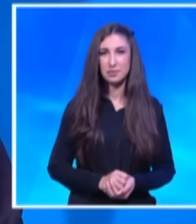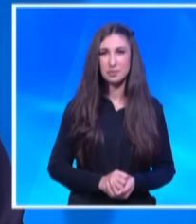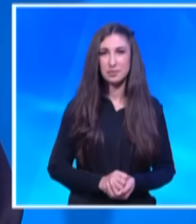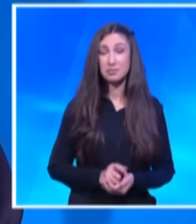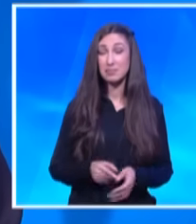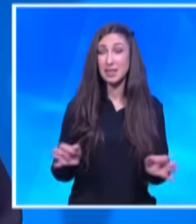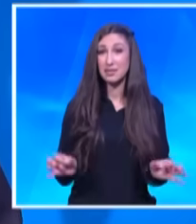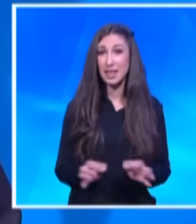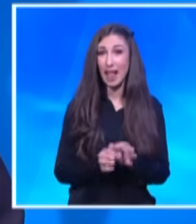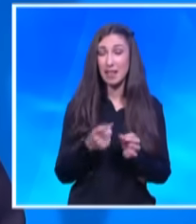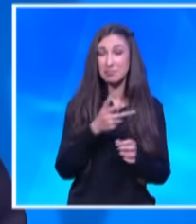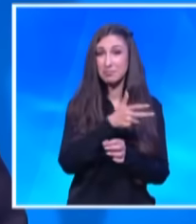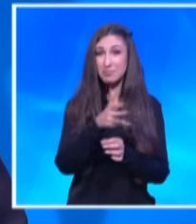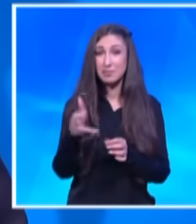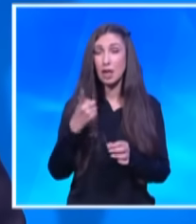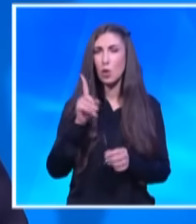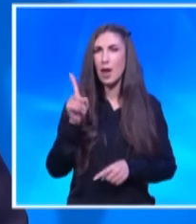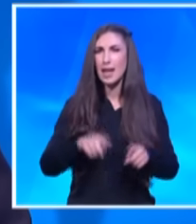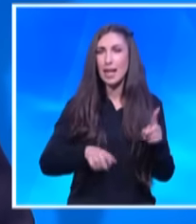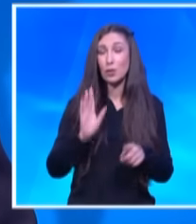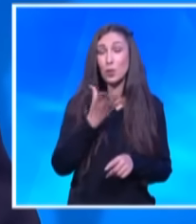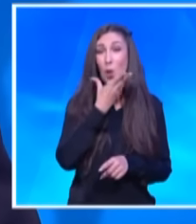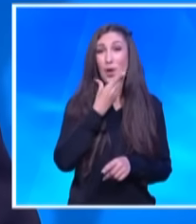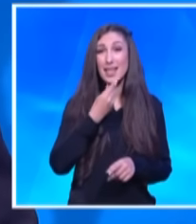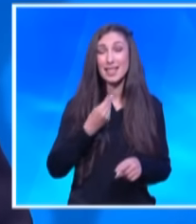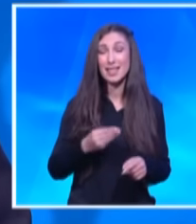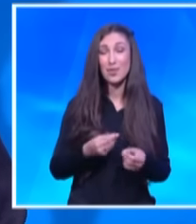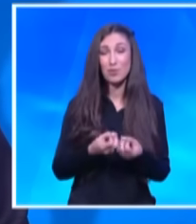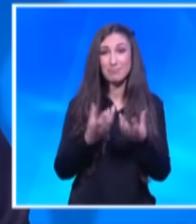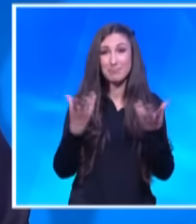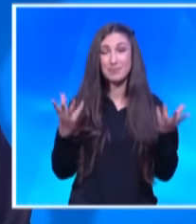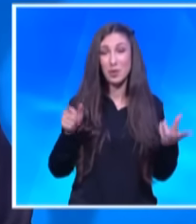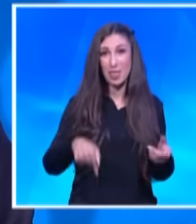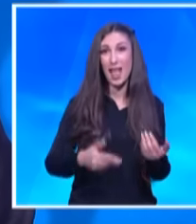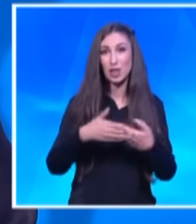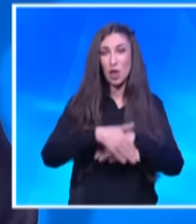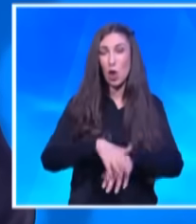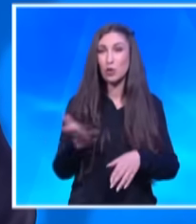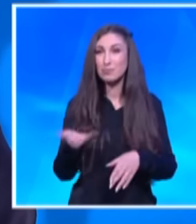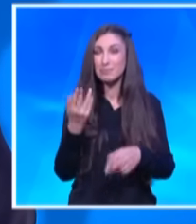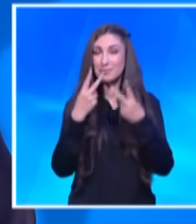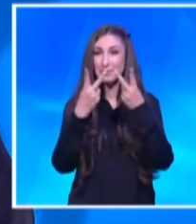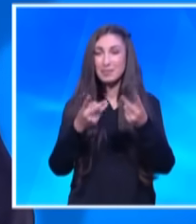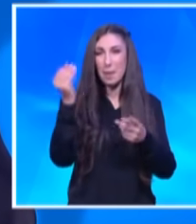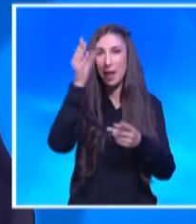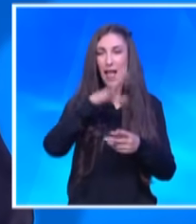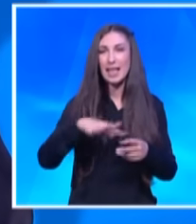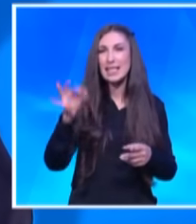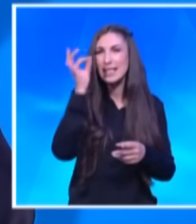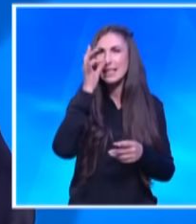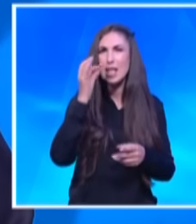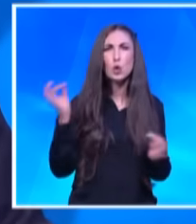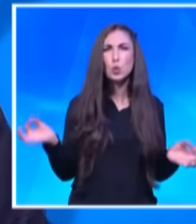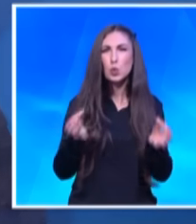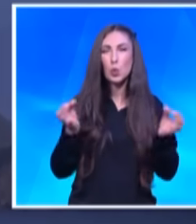И на финала кадри от едно рядко и много красиво явление, което наблюдавахме тази нощ в небето над България – синя